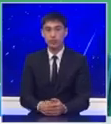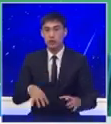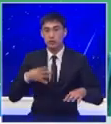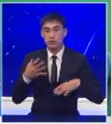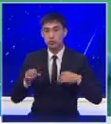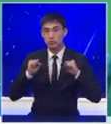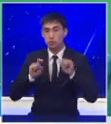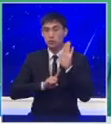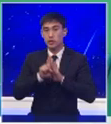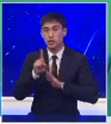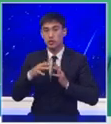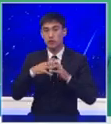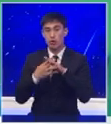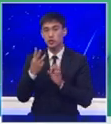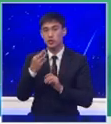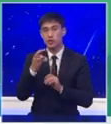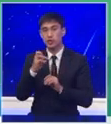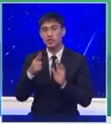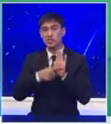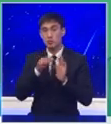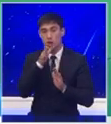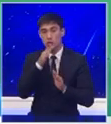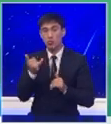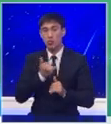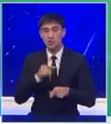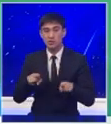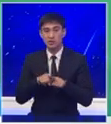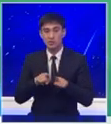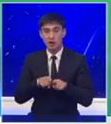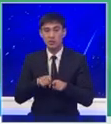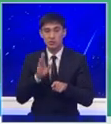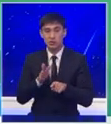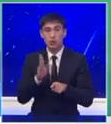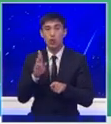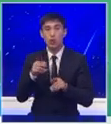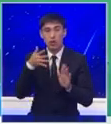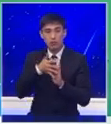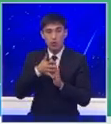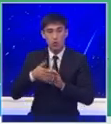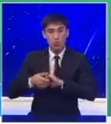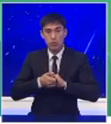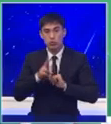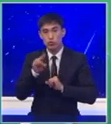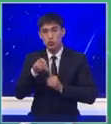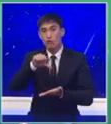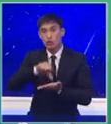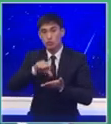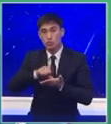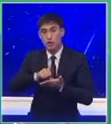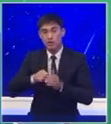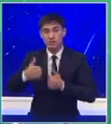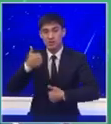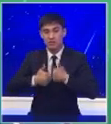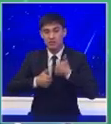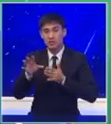Заниматься спортом я начал в ауле Шенгельды в 7 лет. У нас так принято. Тот, кто освоил борьбу дзюдо, выступает и в